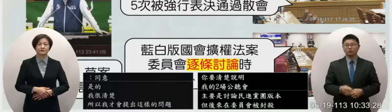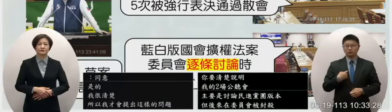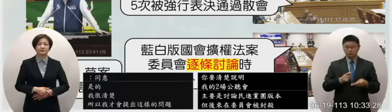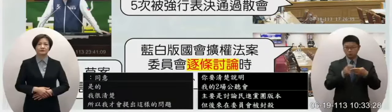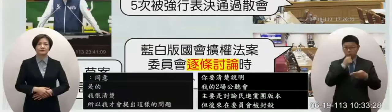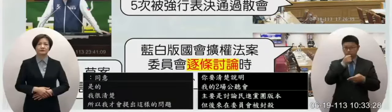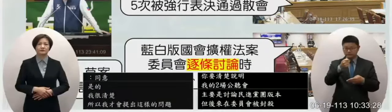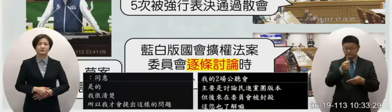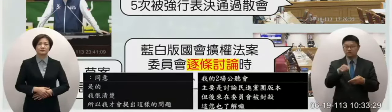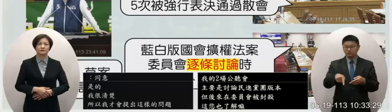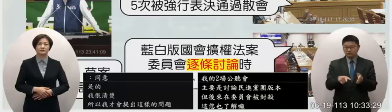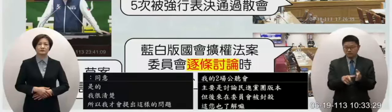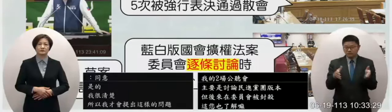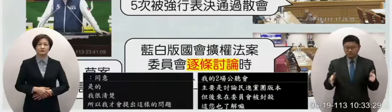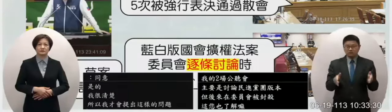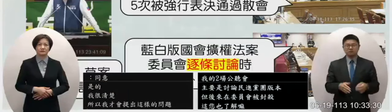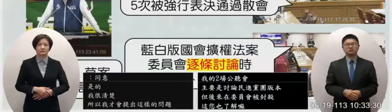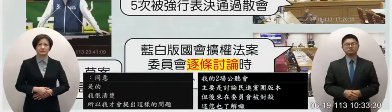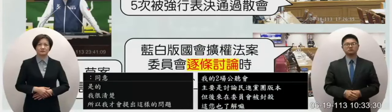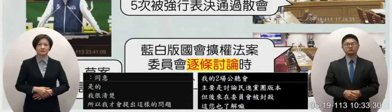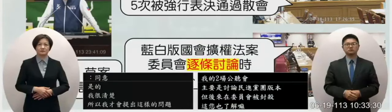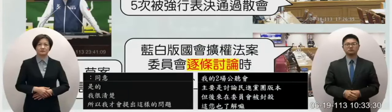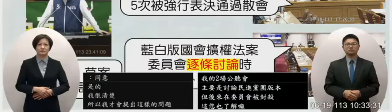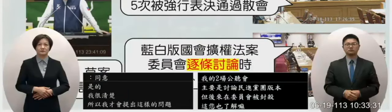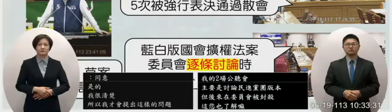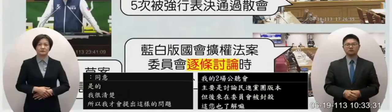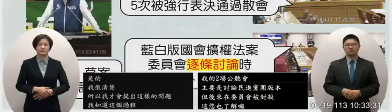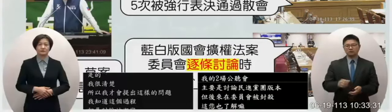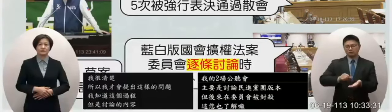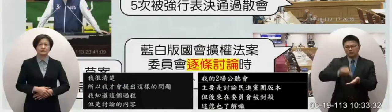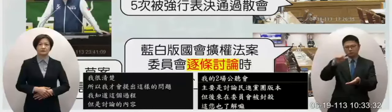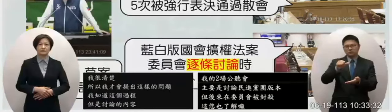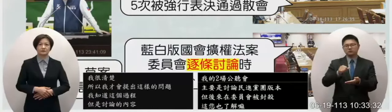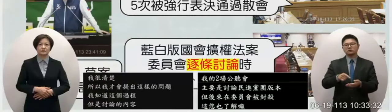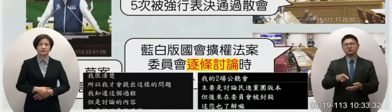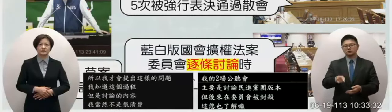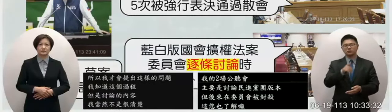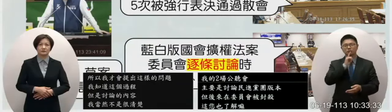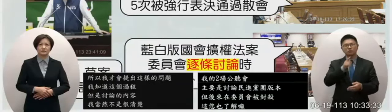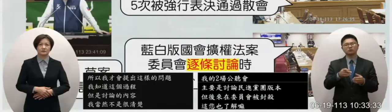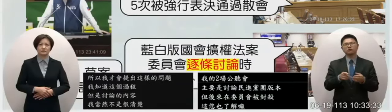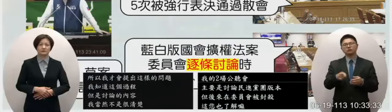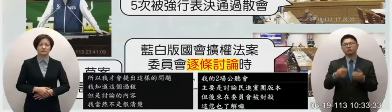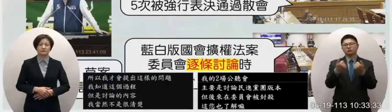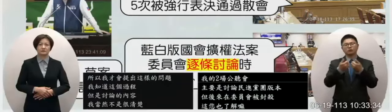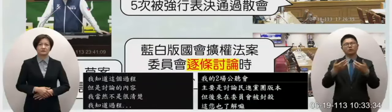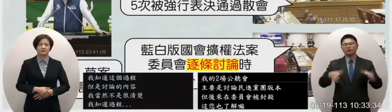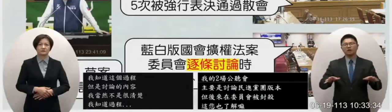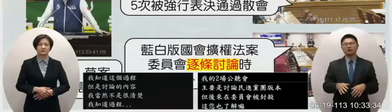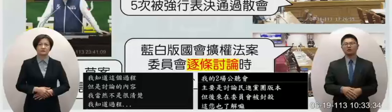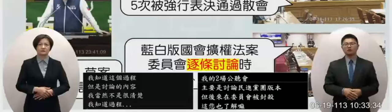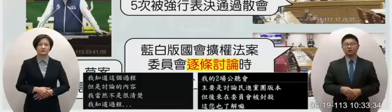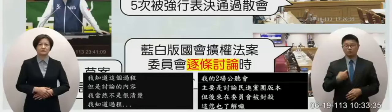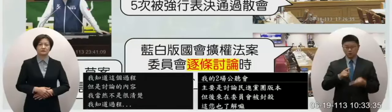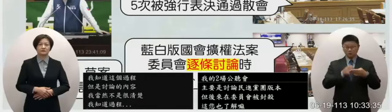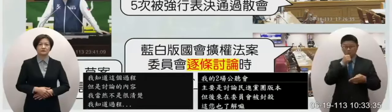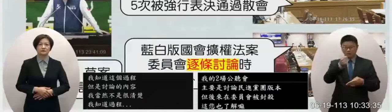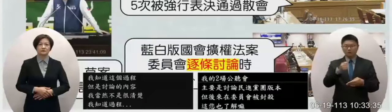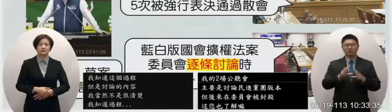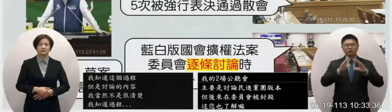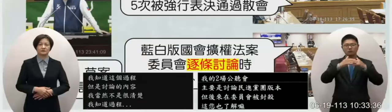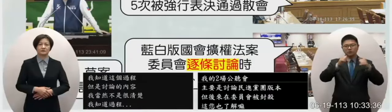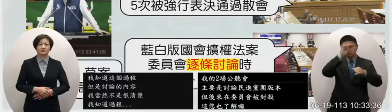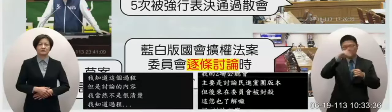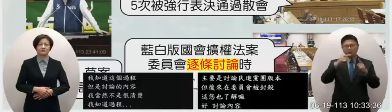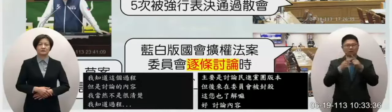持的时候，好、啊，我主持的时候是五次被强行表决散会，因为我要进入逐条的时候，国民党用人数